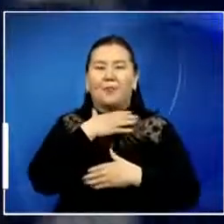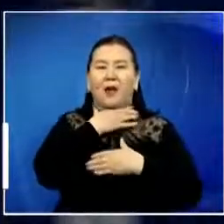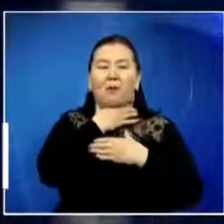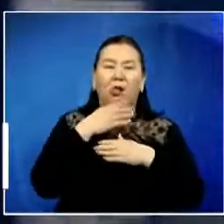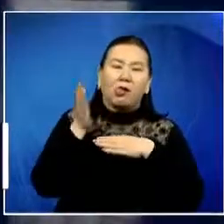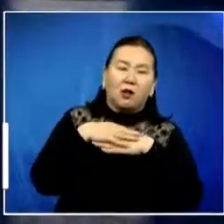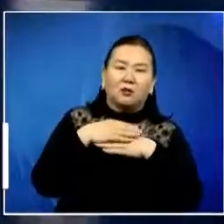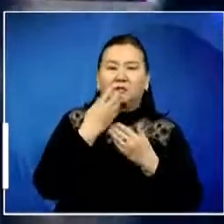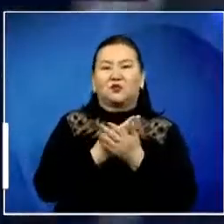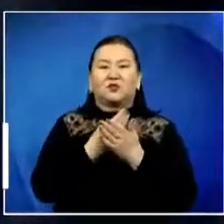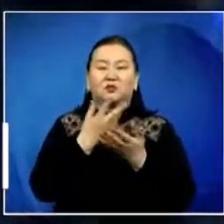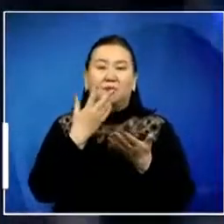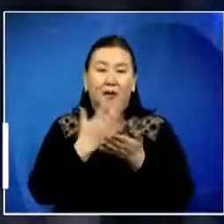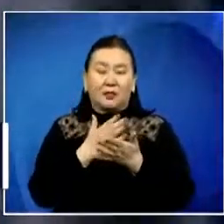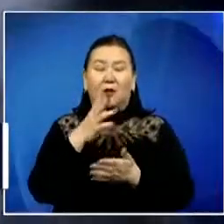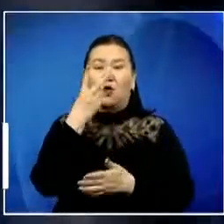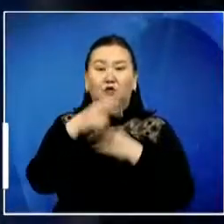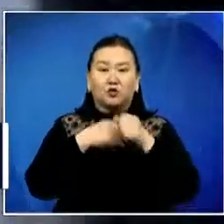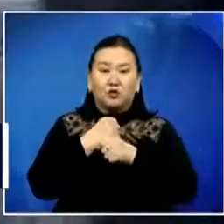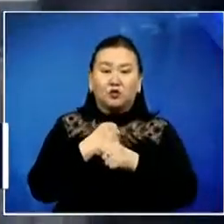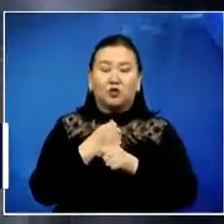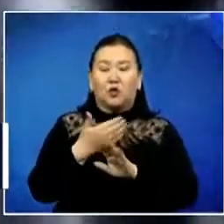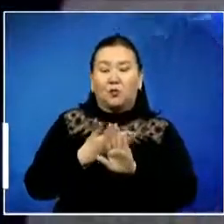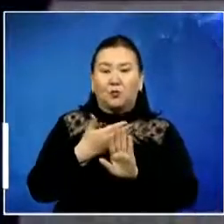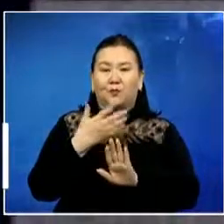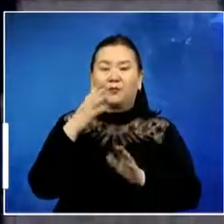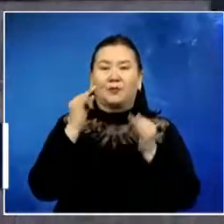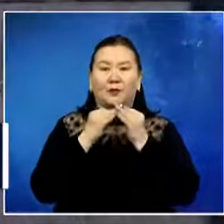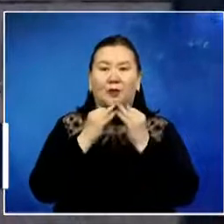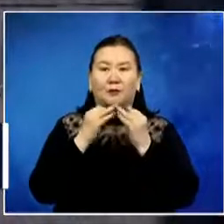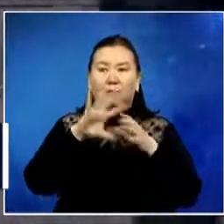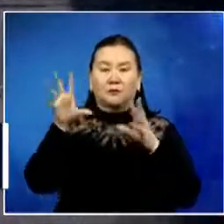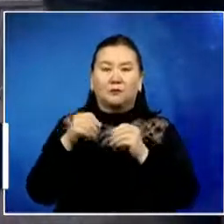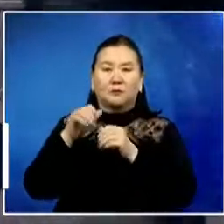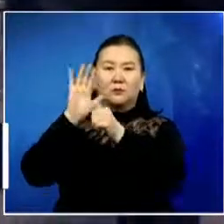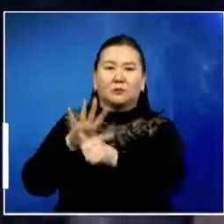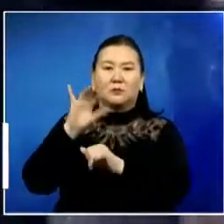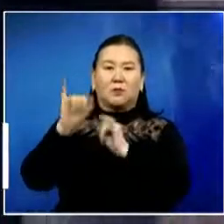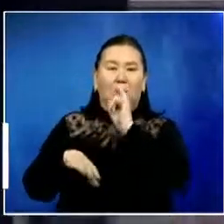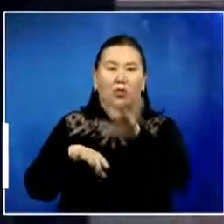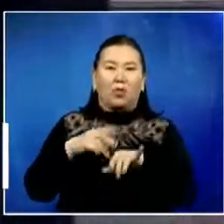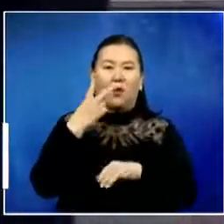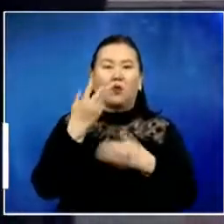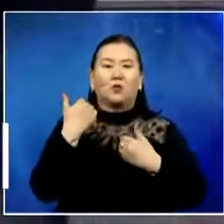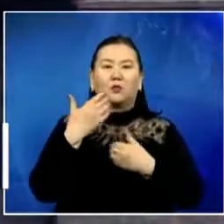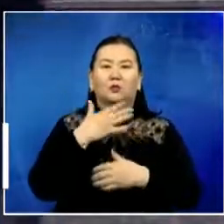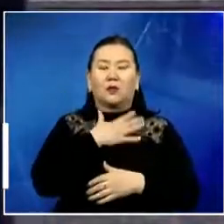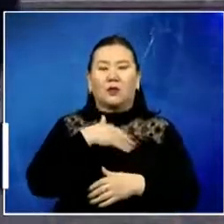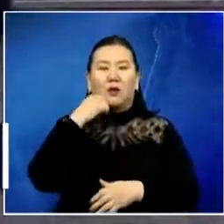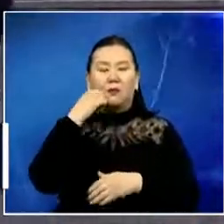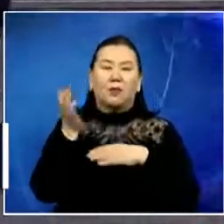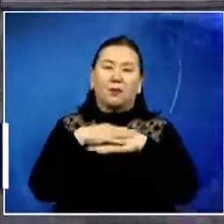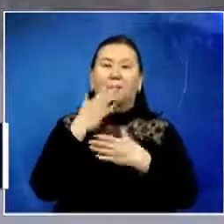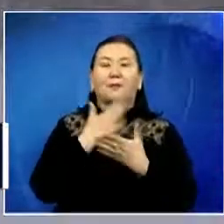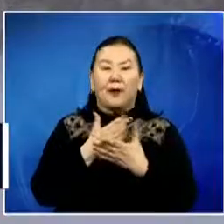байна. Мөн 2 жилийн өмнө өсвөр үеийнхэн захим бүлэг хаяг нэм бусдыгаа дарамтласнаас болж 2 хүүхэд амиа алдсан баримтууд